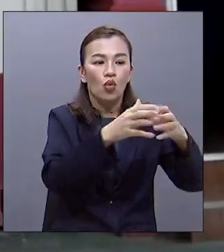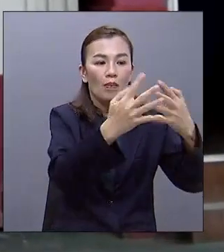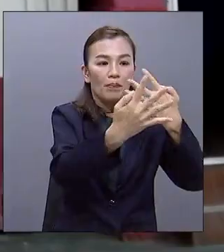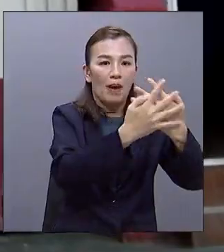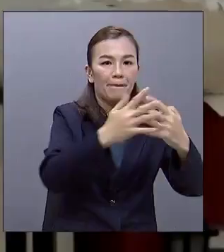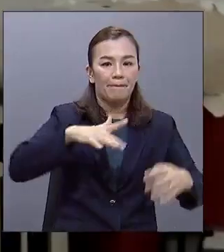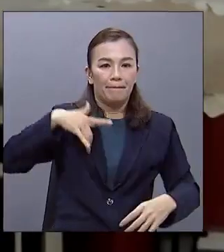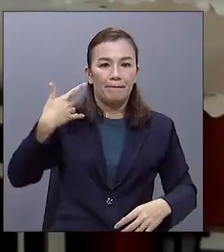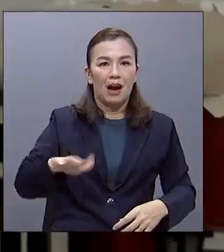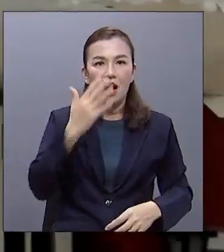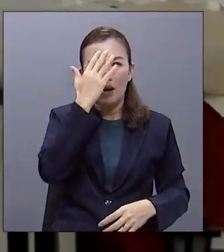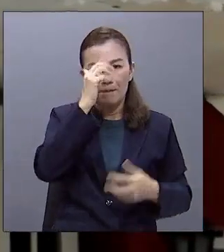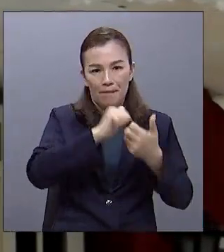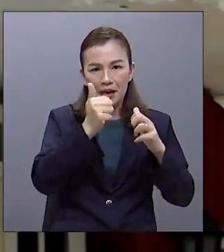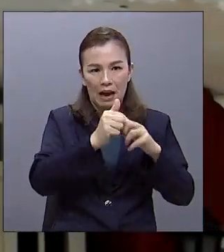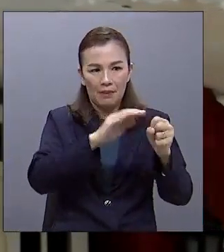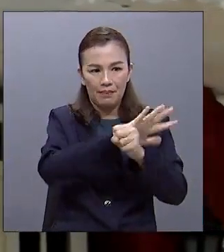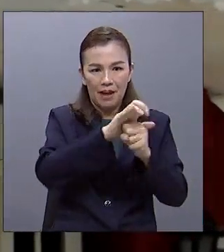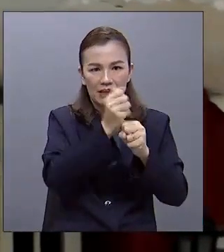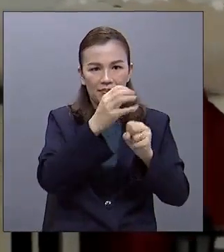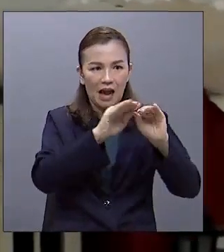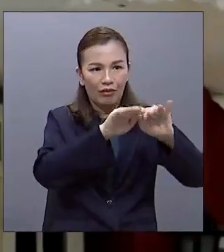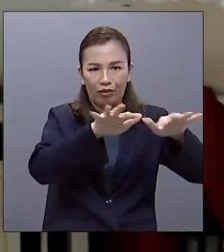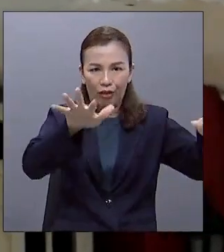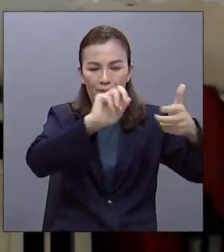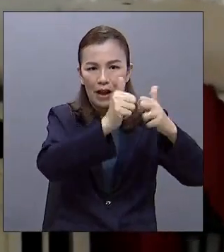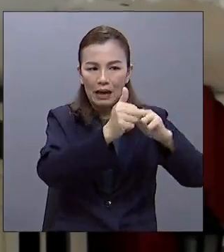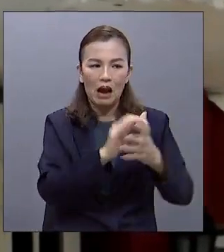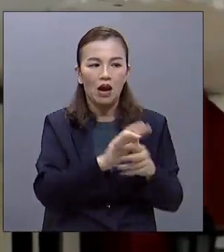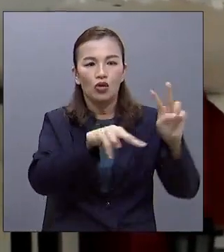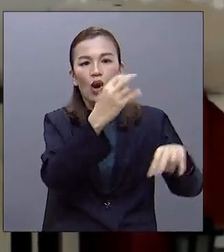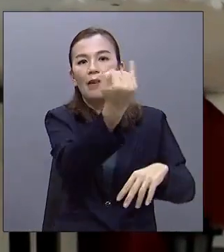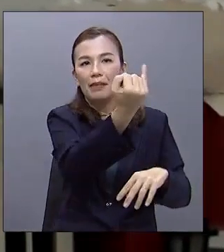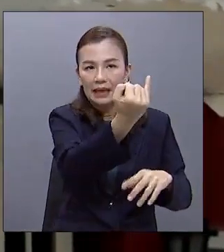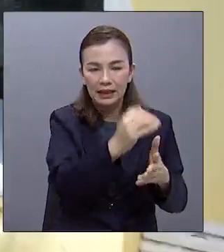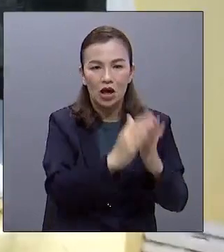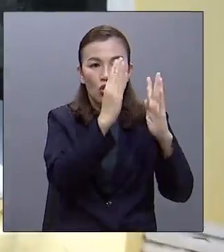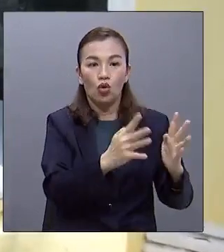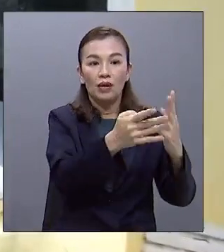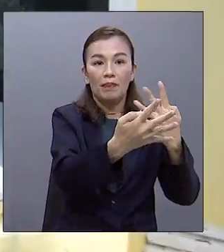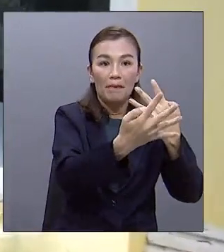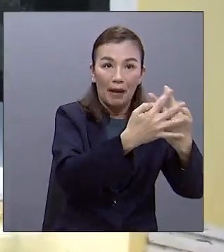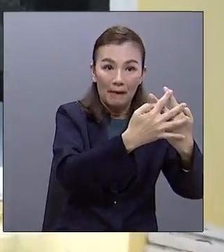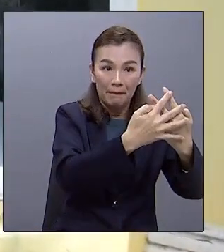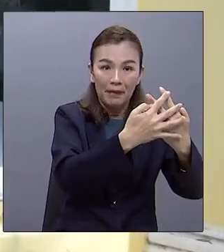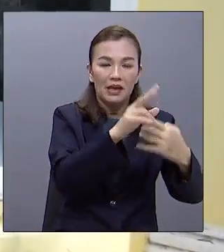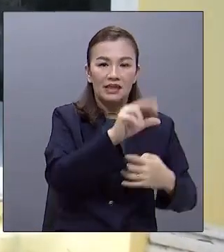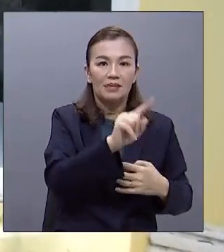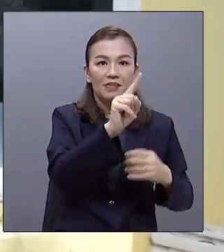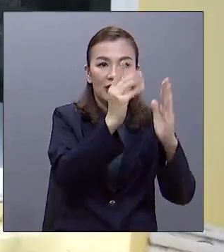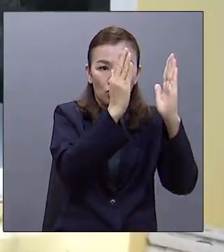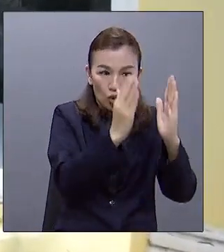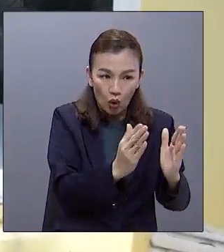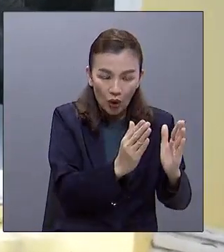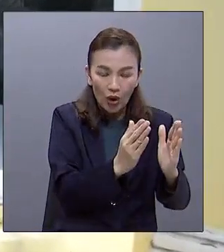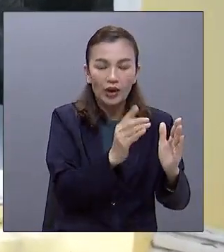วบคุมกแพรระบาดของเชื้อโควิด-19เหตุการณี้มีนักโทษถูกนำนนคดีรวม 31 คนแล้วกอยู่ระหวางการ